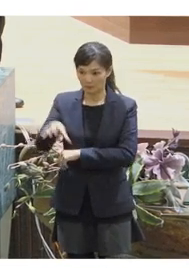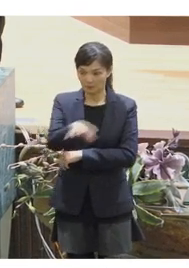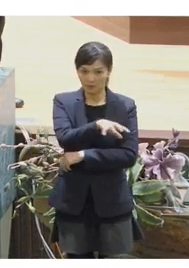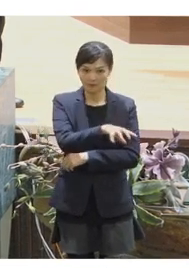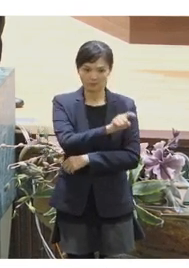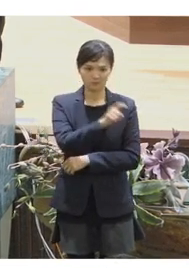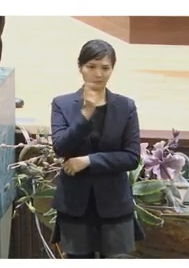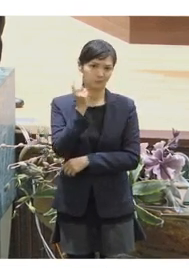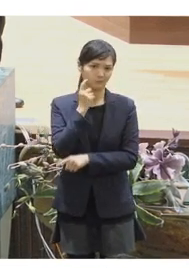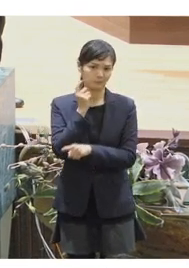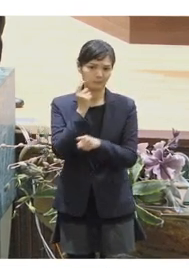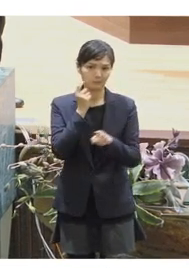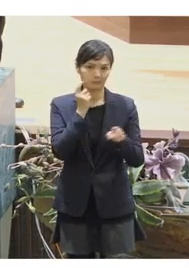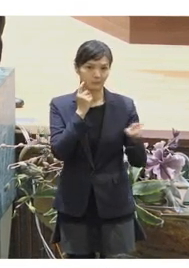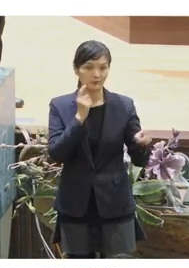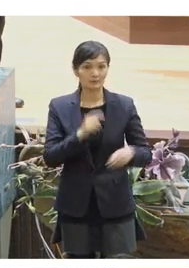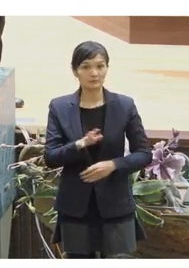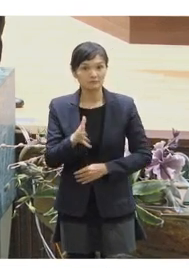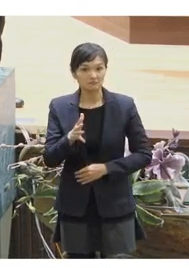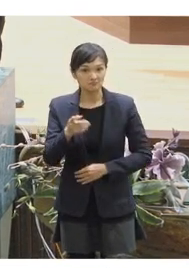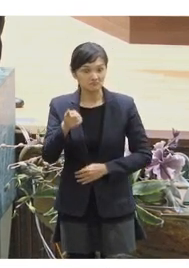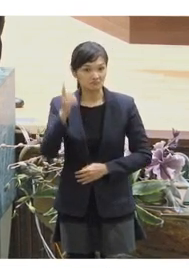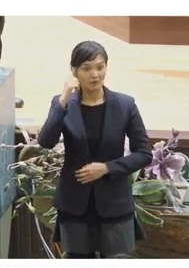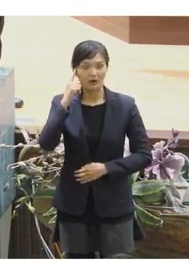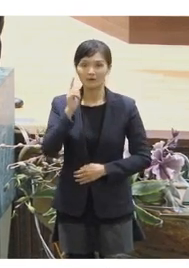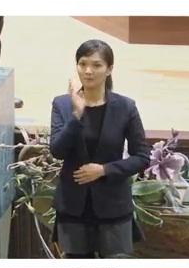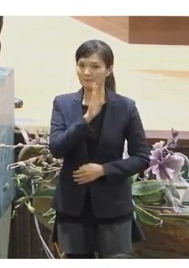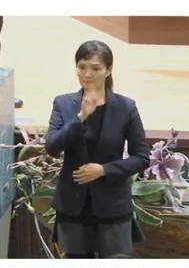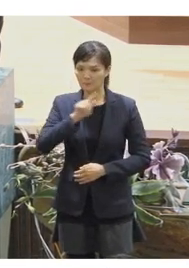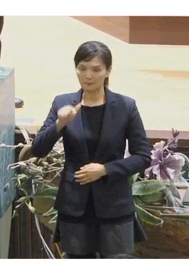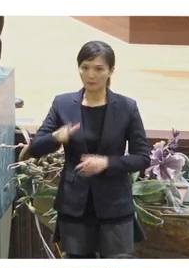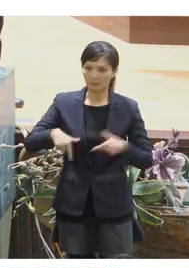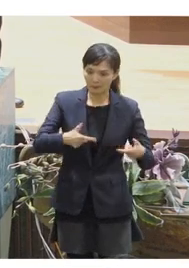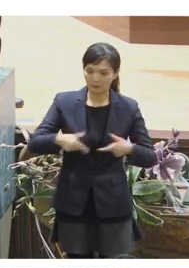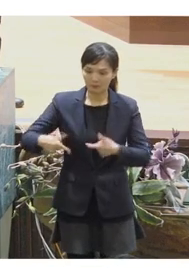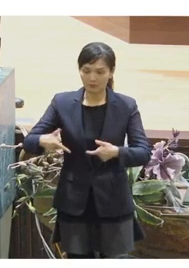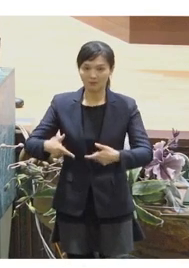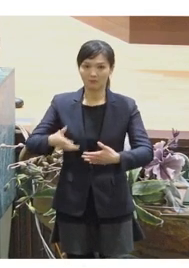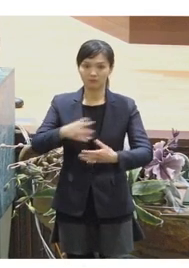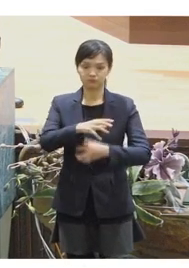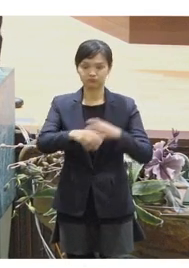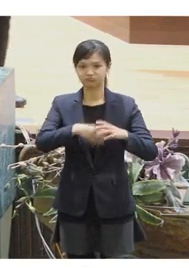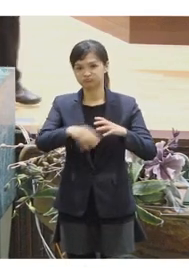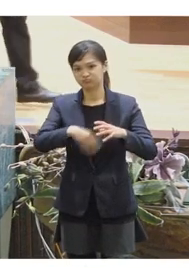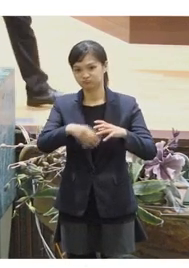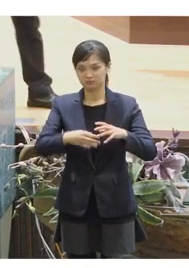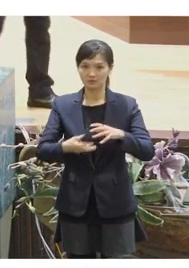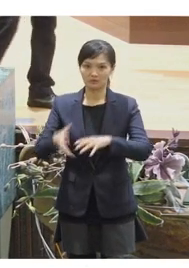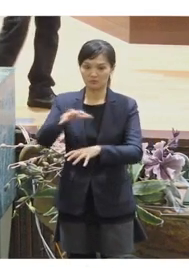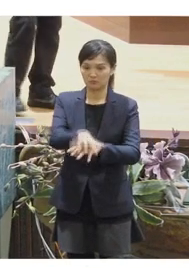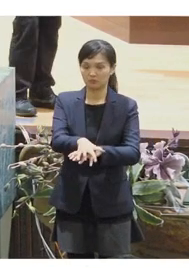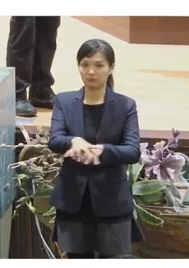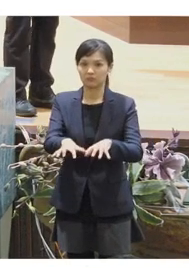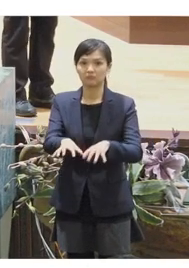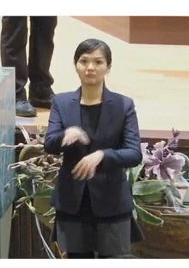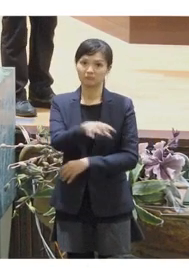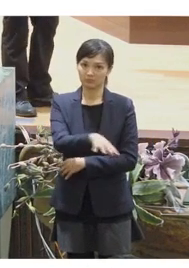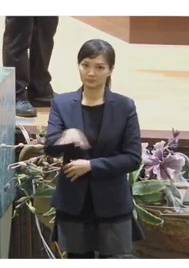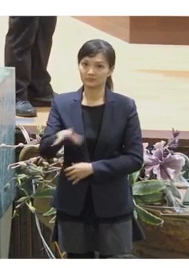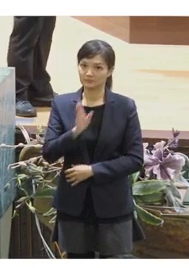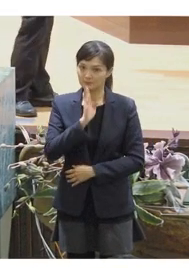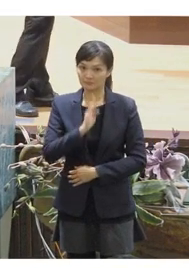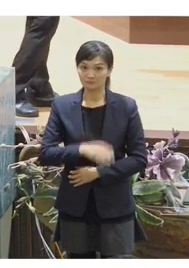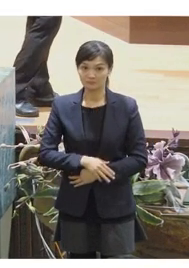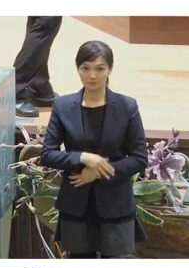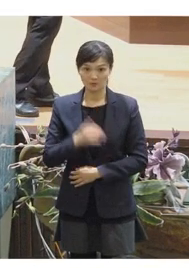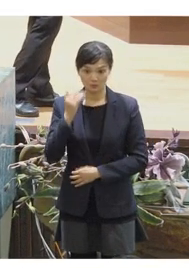的，它其实是事业废弃物的搅拌场或者是掩埋场。所以当这些事业废弃